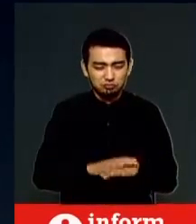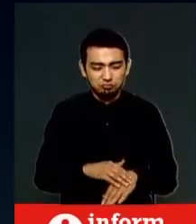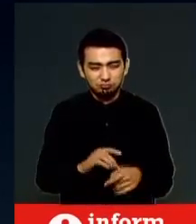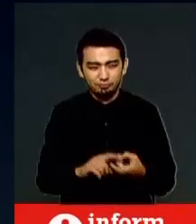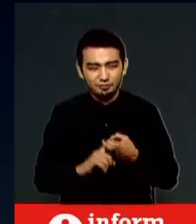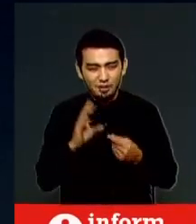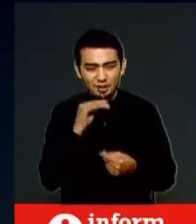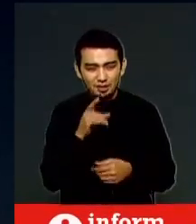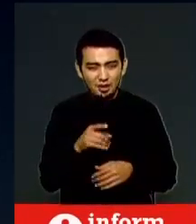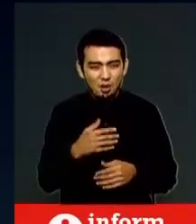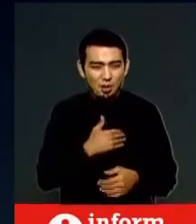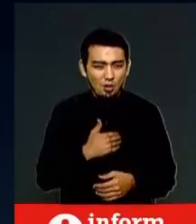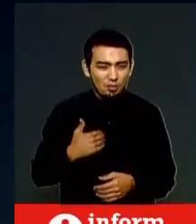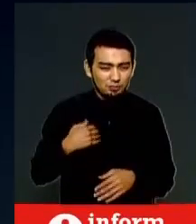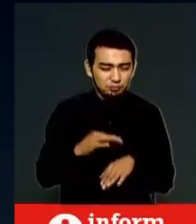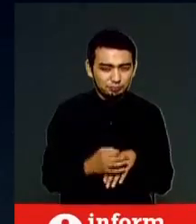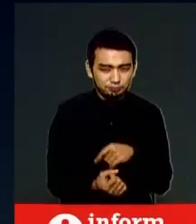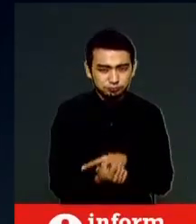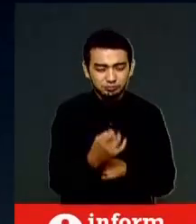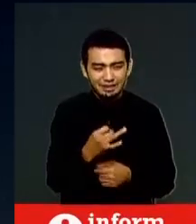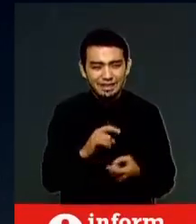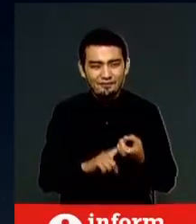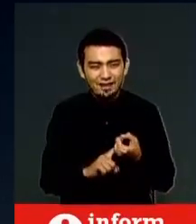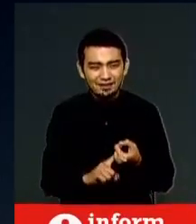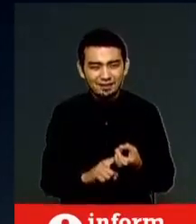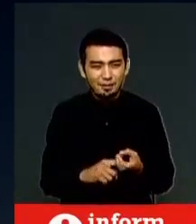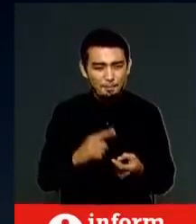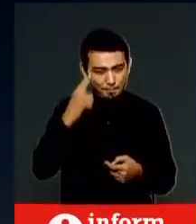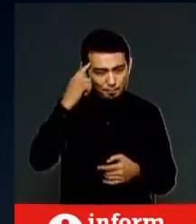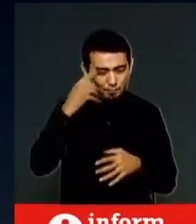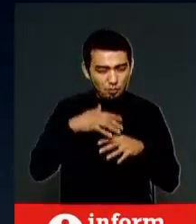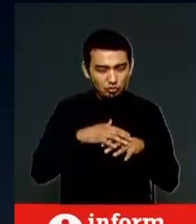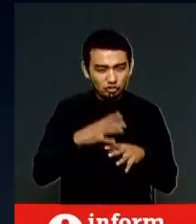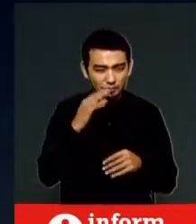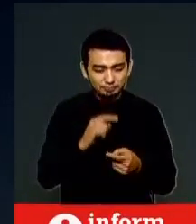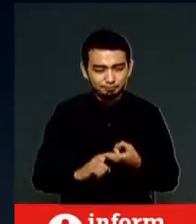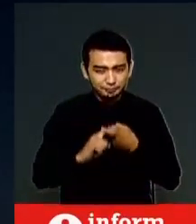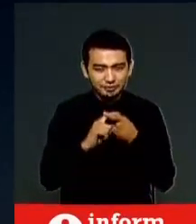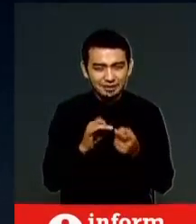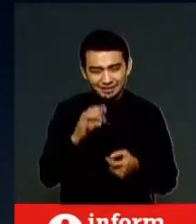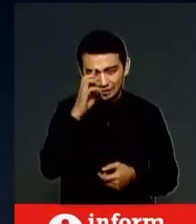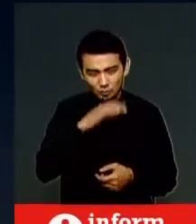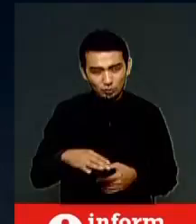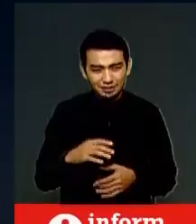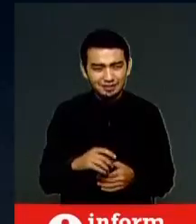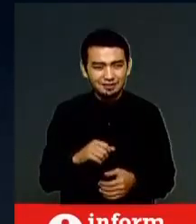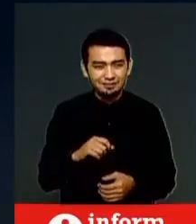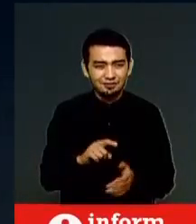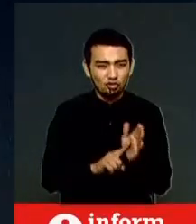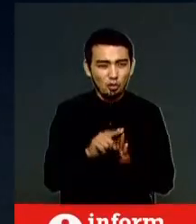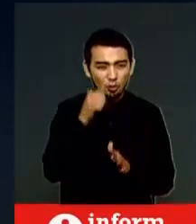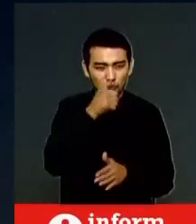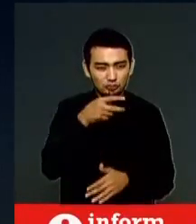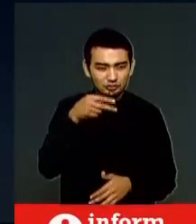среди которых воспаление легких, а в некоторых случаях и инфекция головного мозга. В целом по республике с начала года корью заболели больше